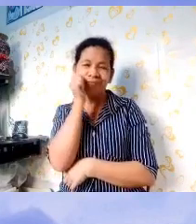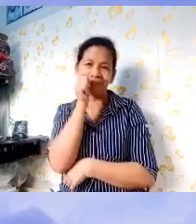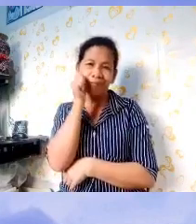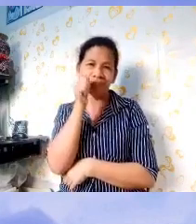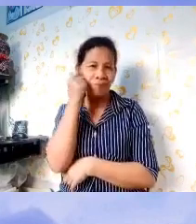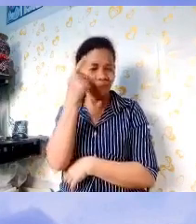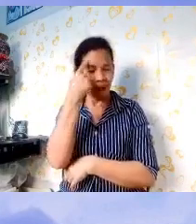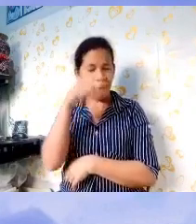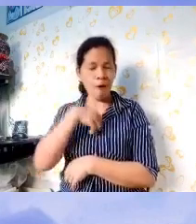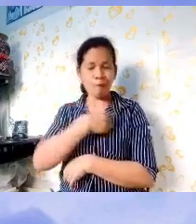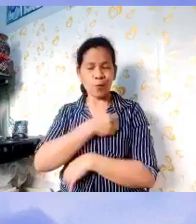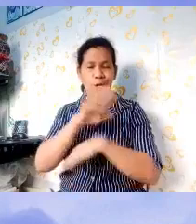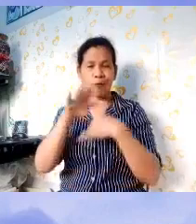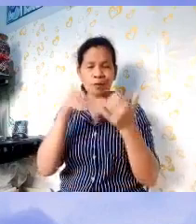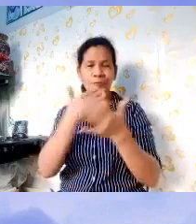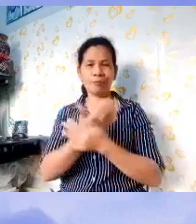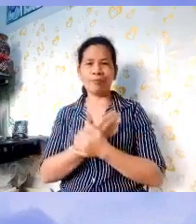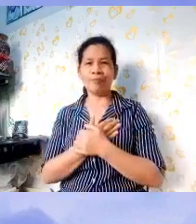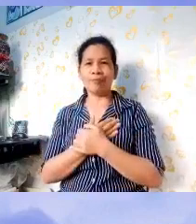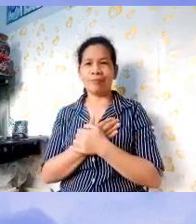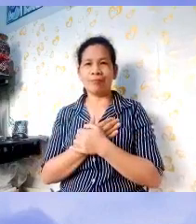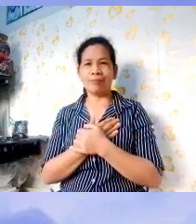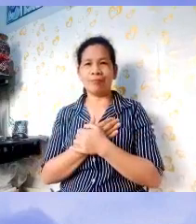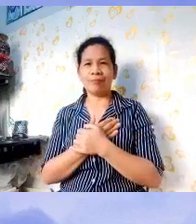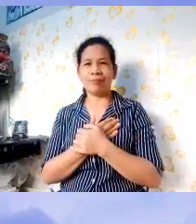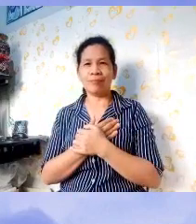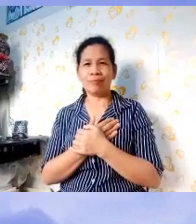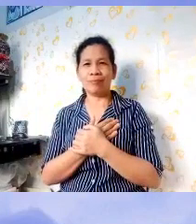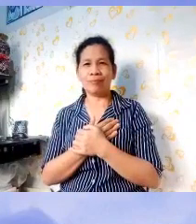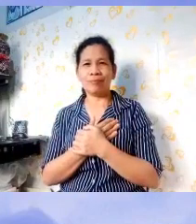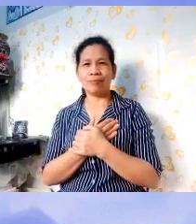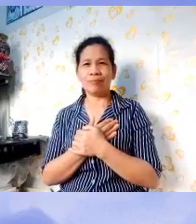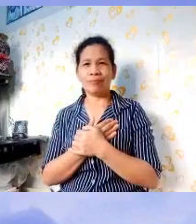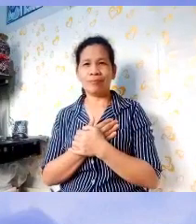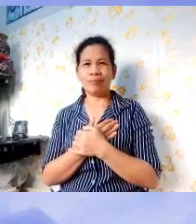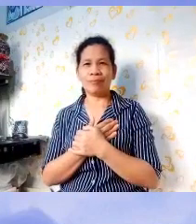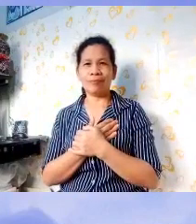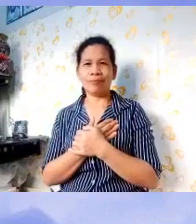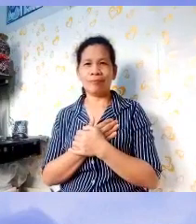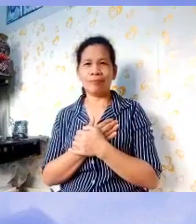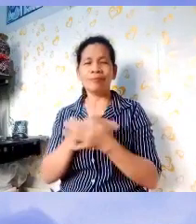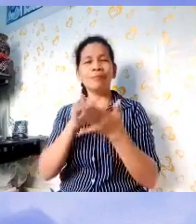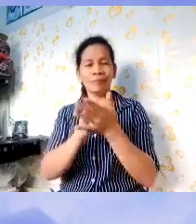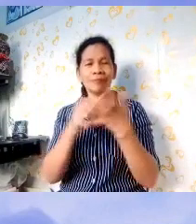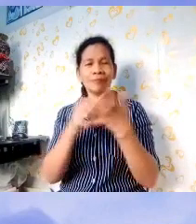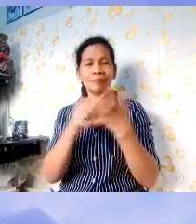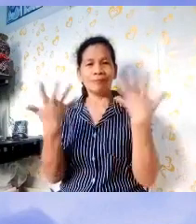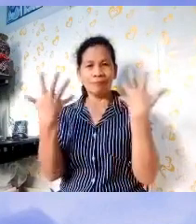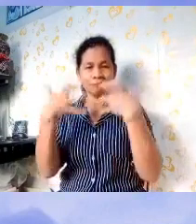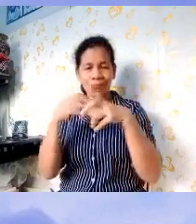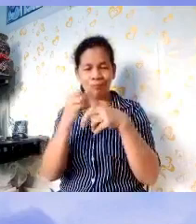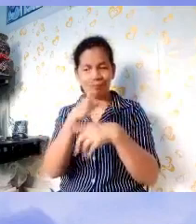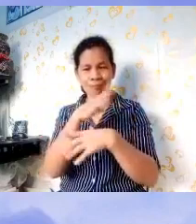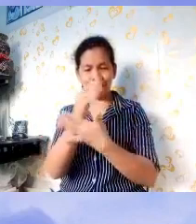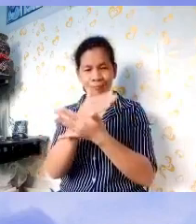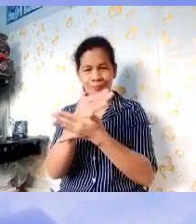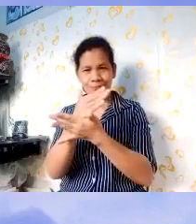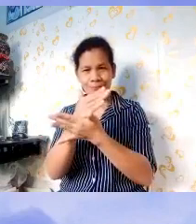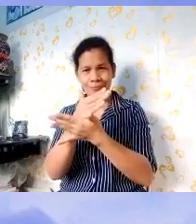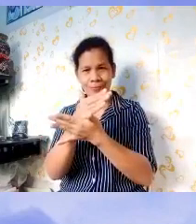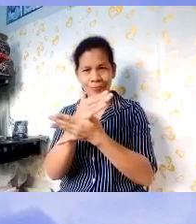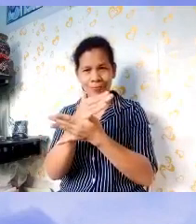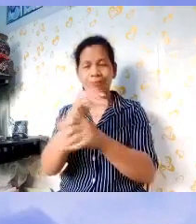araw-araw para sa ating lahat, mga kapatid, na nakikilahok sa gawain ng ating